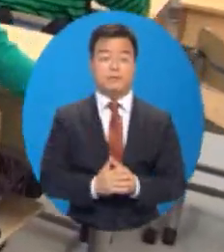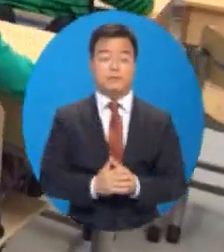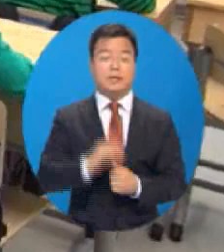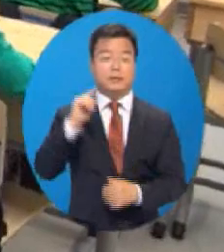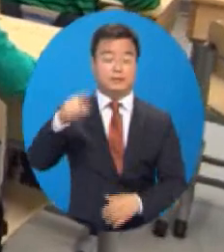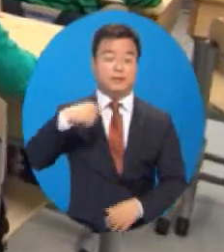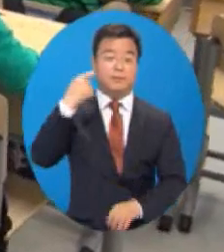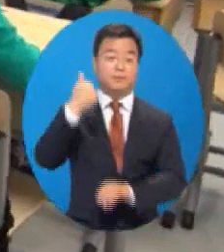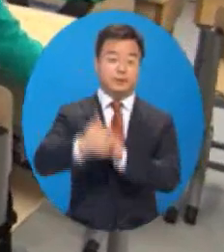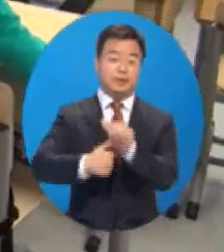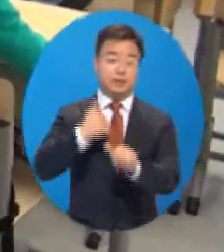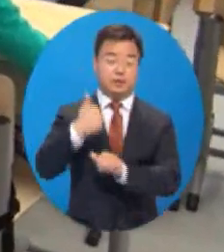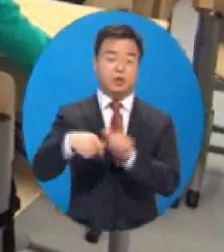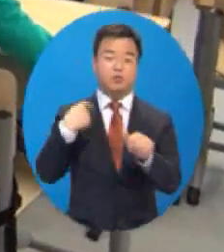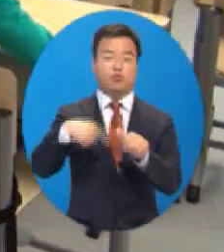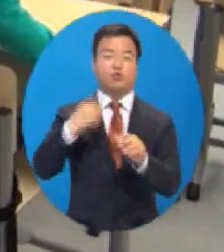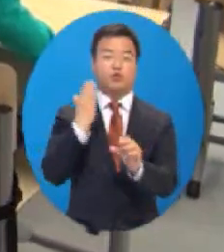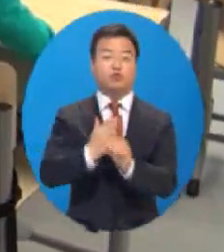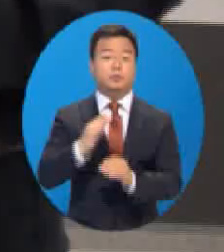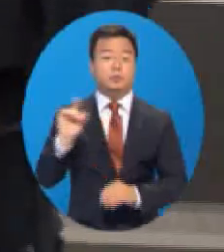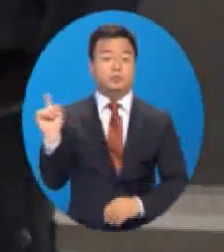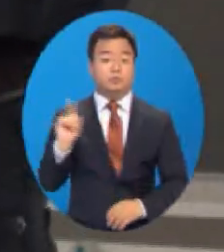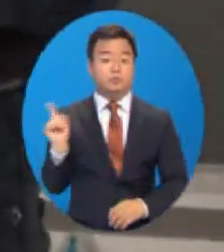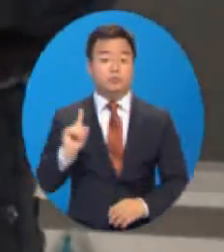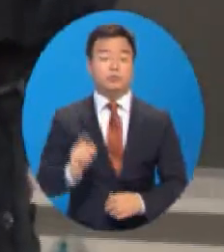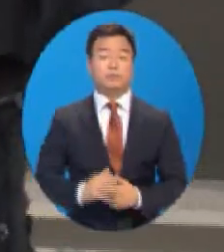차세대 교육의 중심엔 무엇이 있을까요?